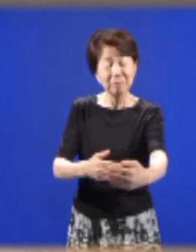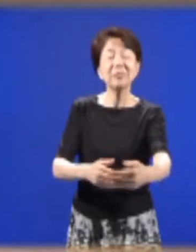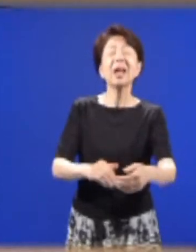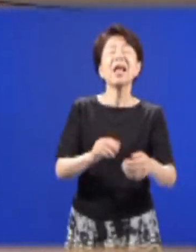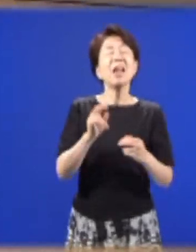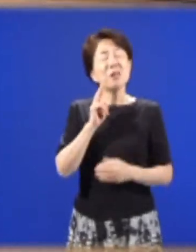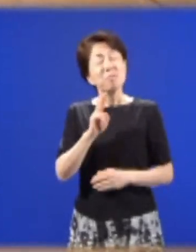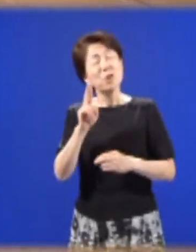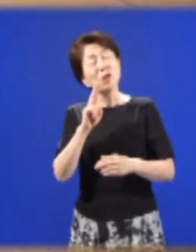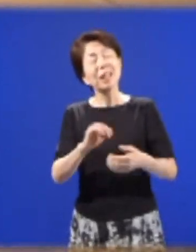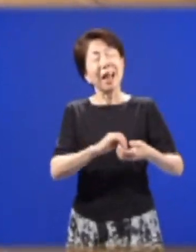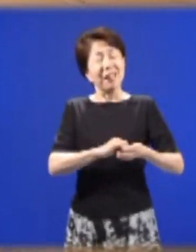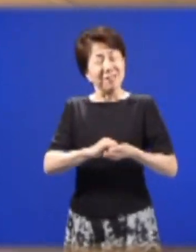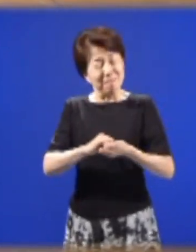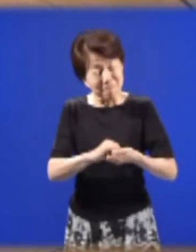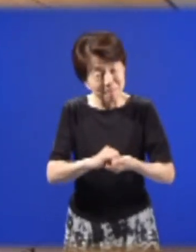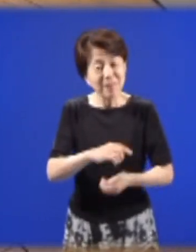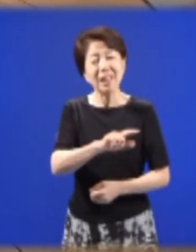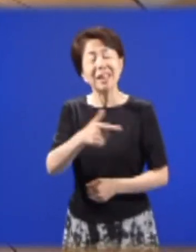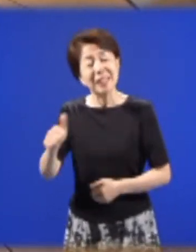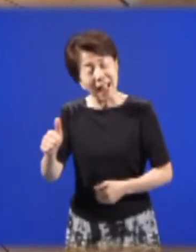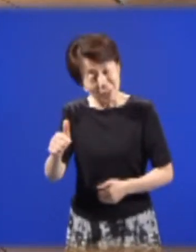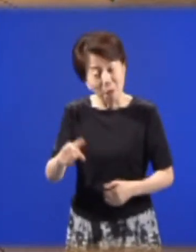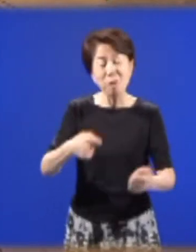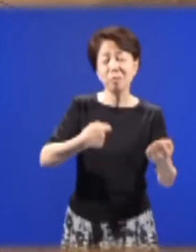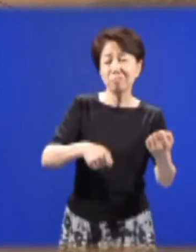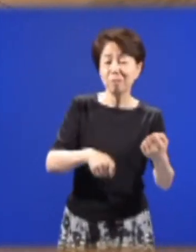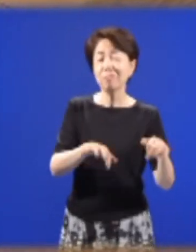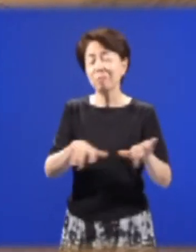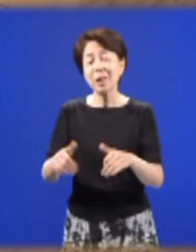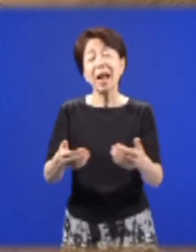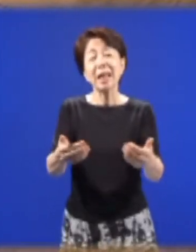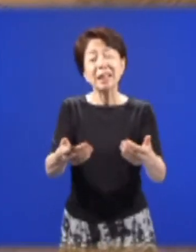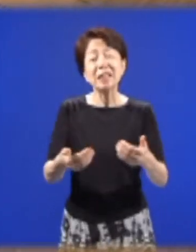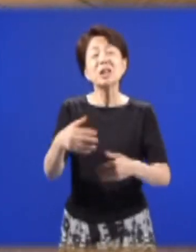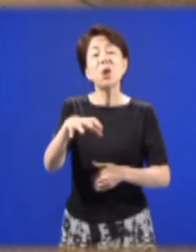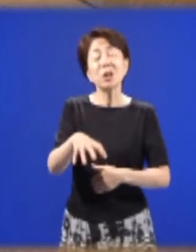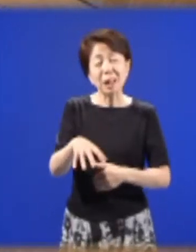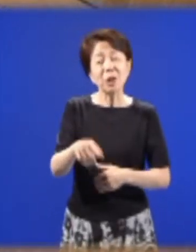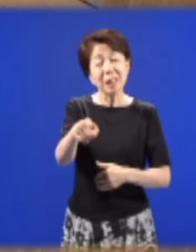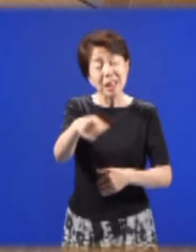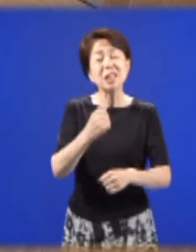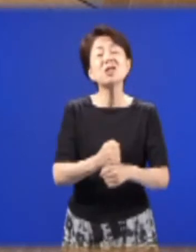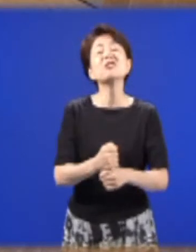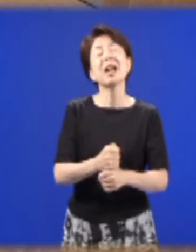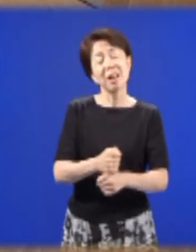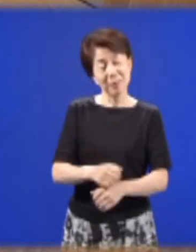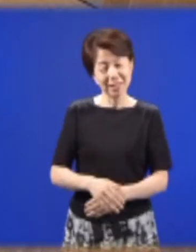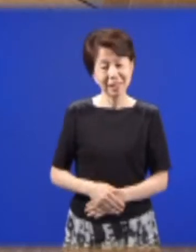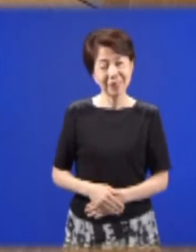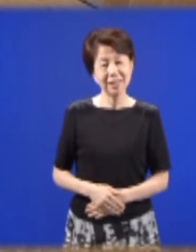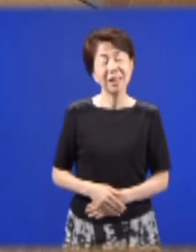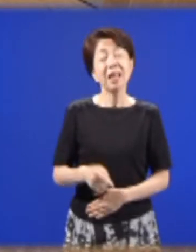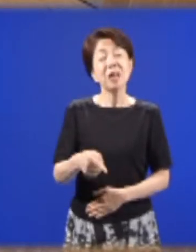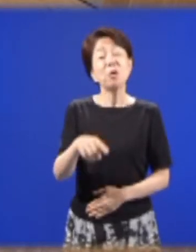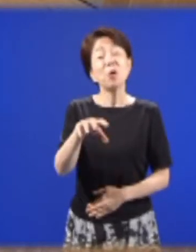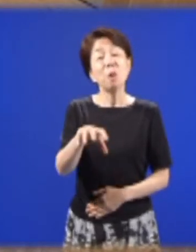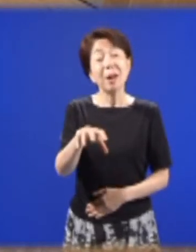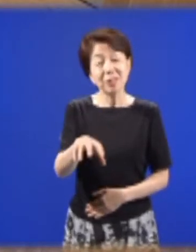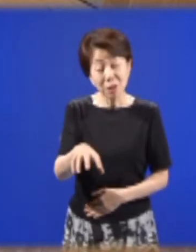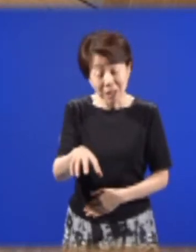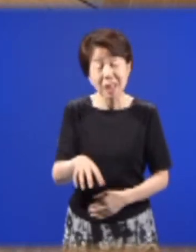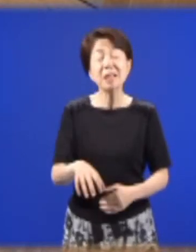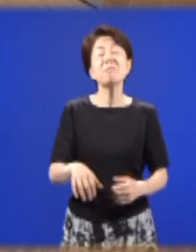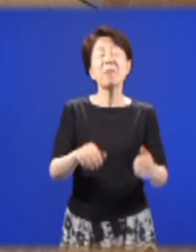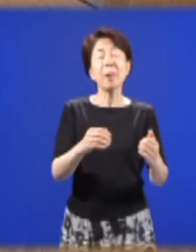オペラなどオーケストラが必要な場合に使用されるスペースのことです。このスペースにオ